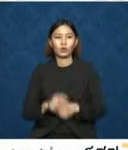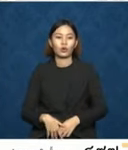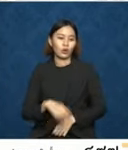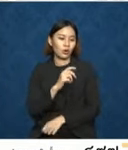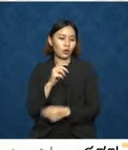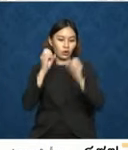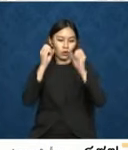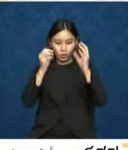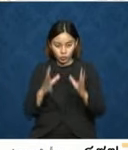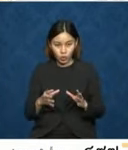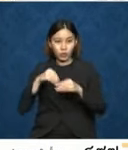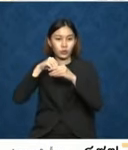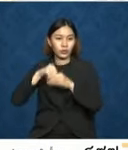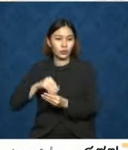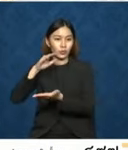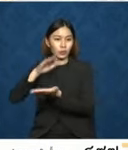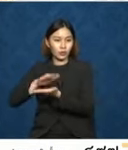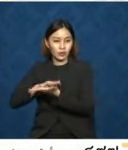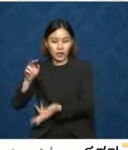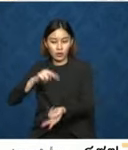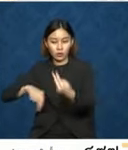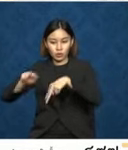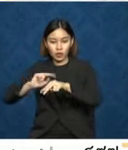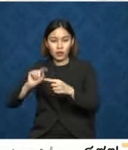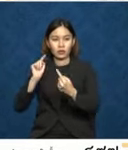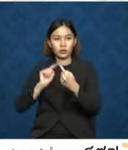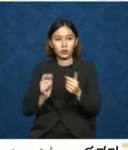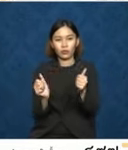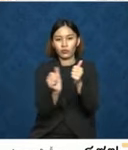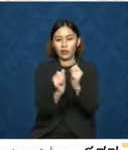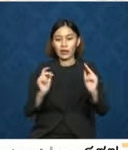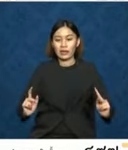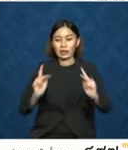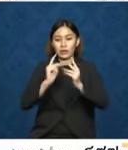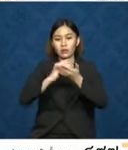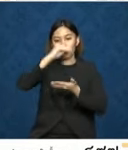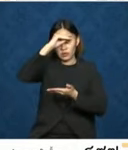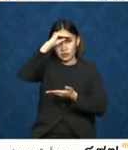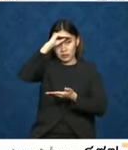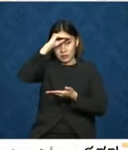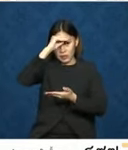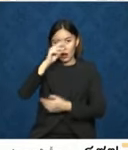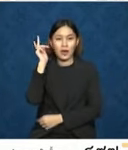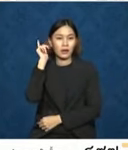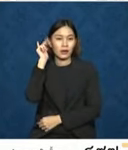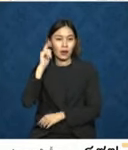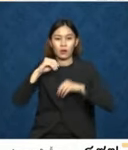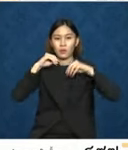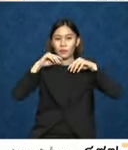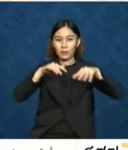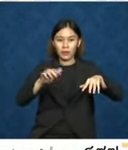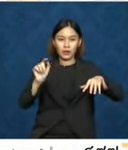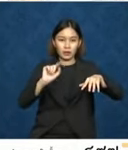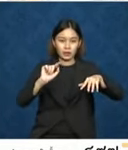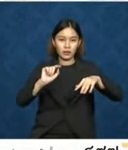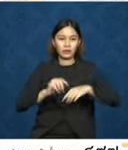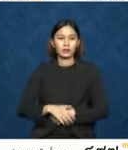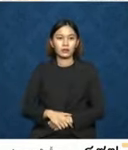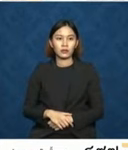เวรรวมทั้งท่านรัฐมนตรีว่าการช่วยว่าการกระทรวงศึกษาธิการก็ไปออกข่าวว่าเ่อ